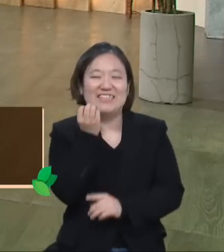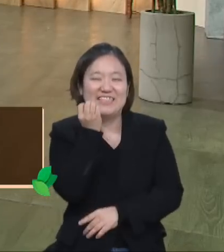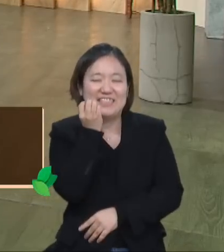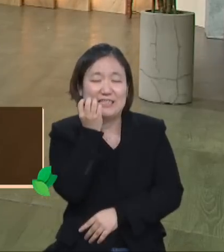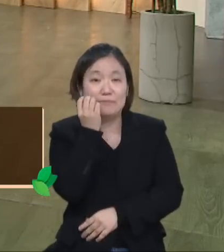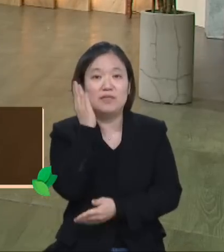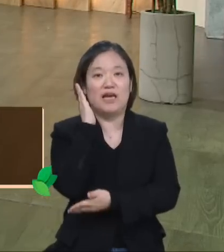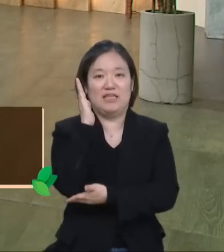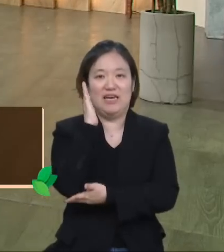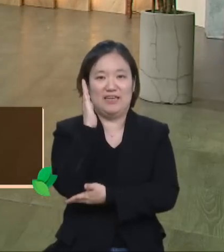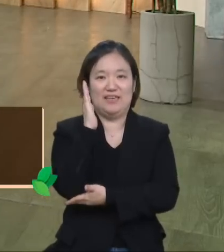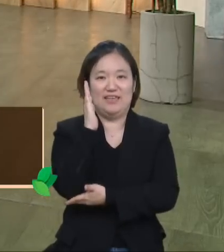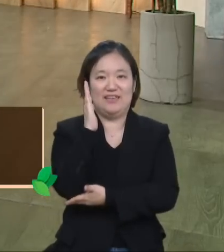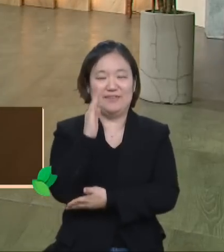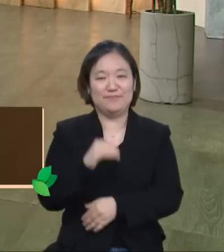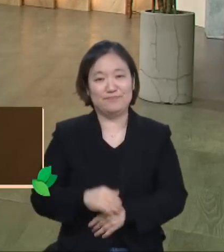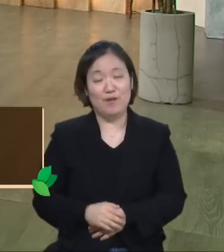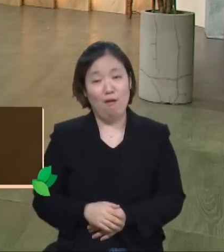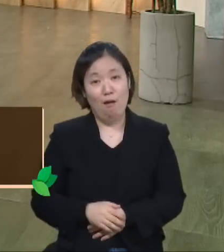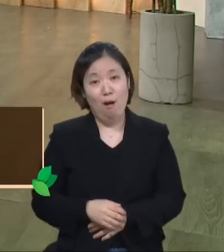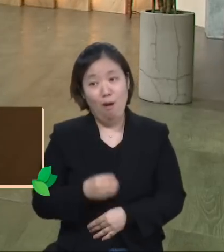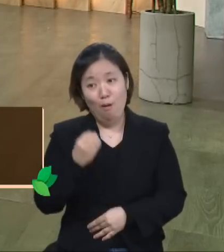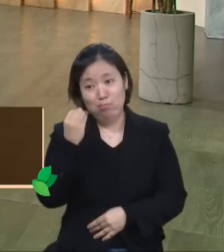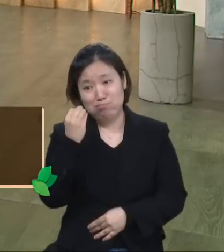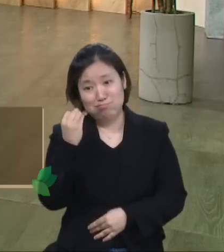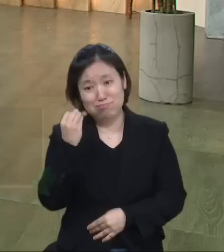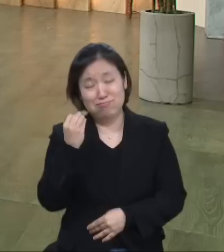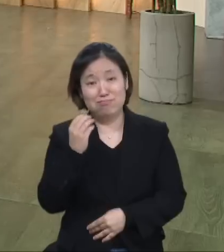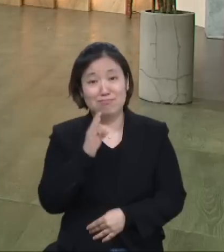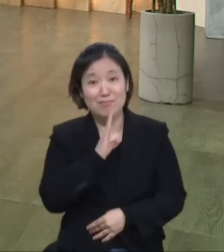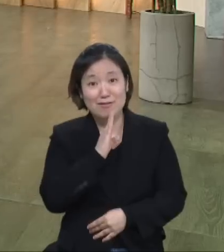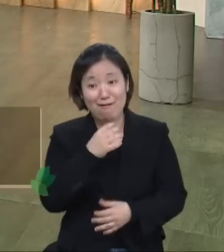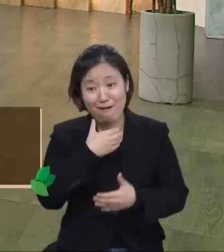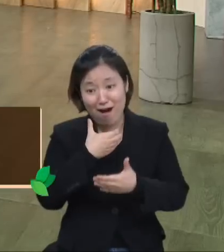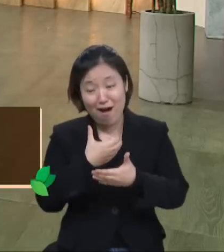되겠습니다 오 놀랍죠